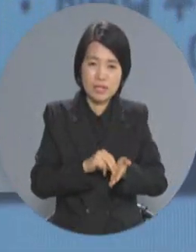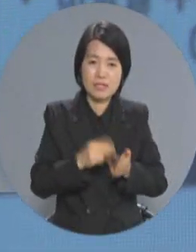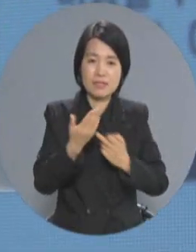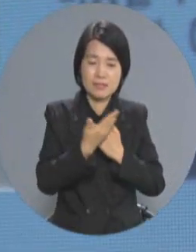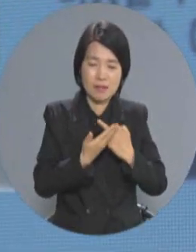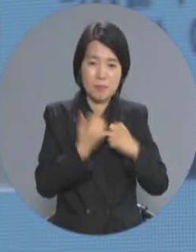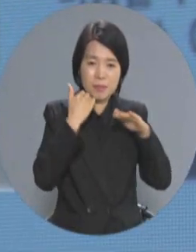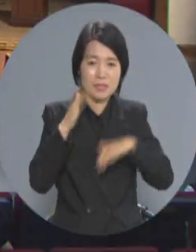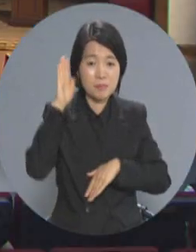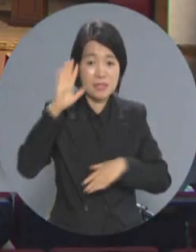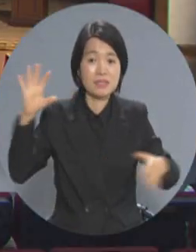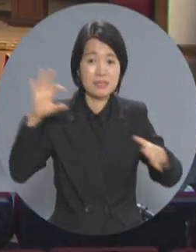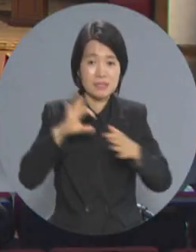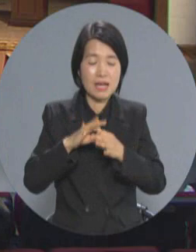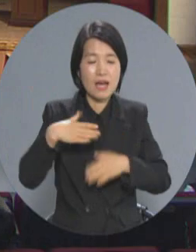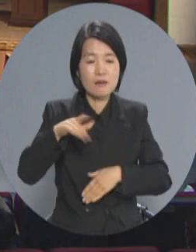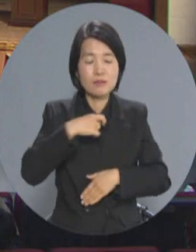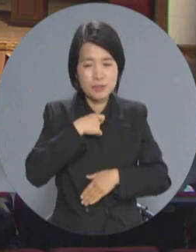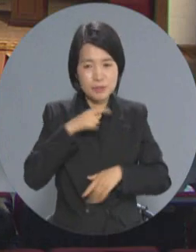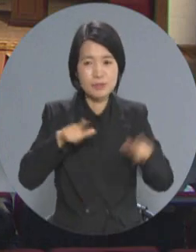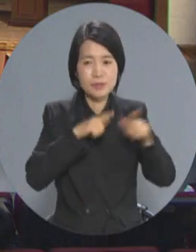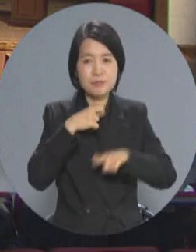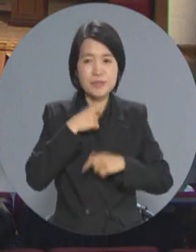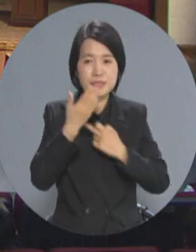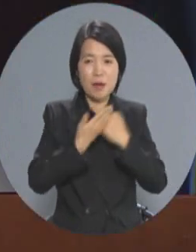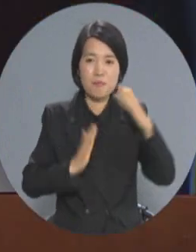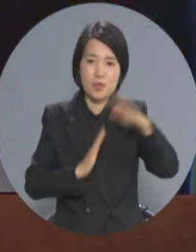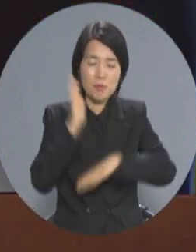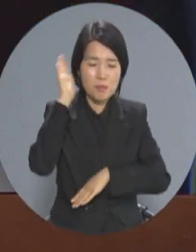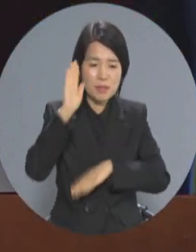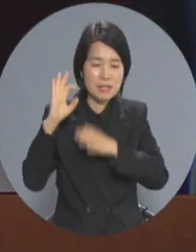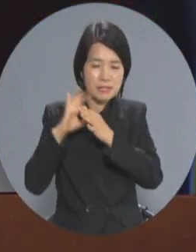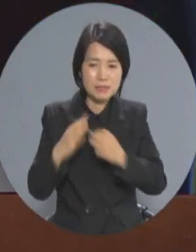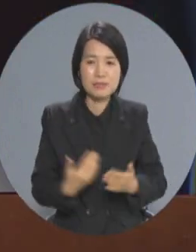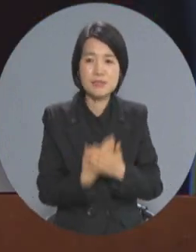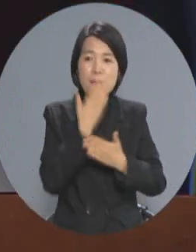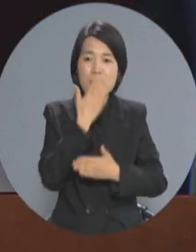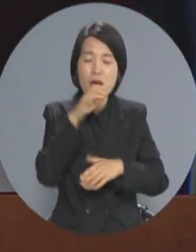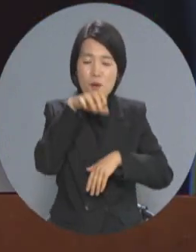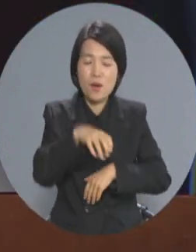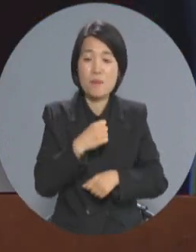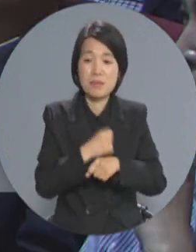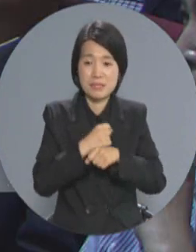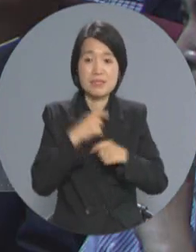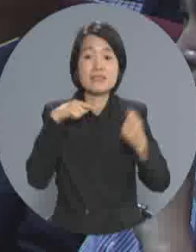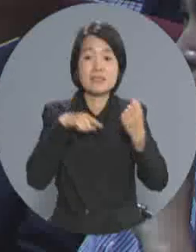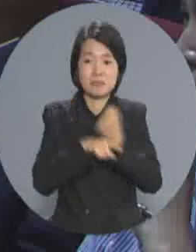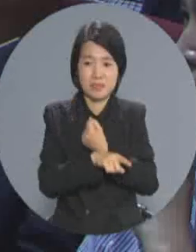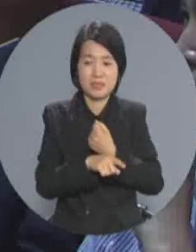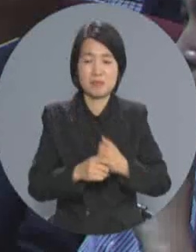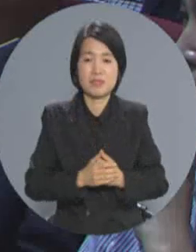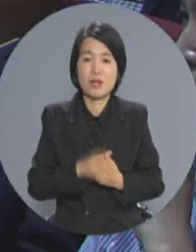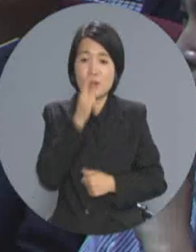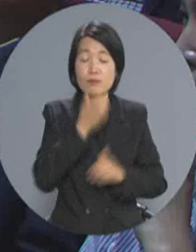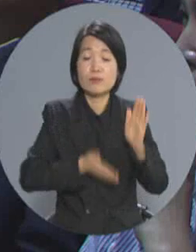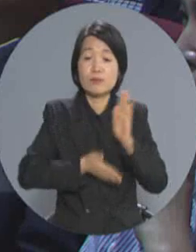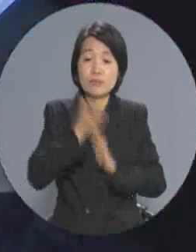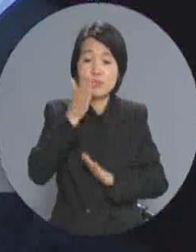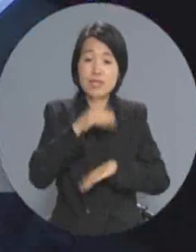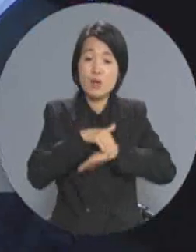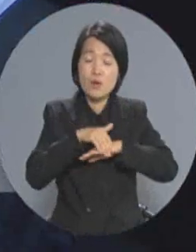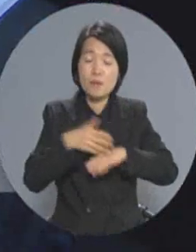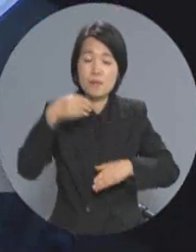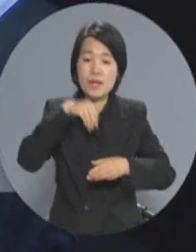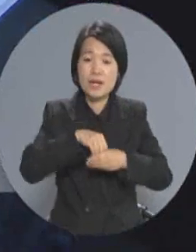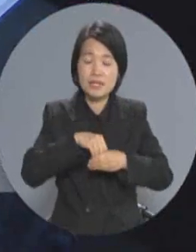미래를 잇다. 가고 살고 싶은 섬을 넘어 미래에도 지속 가능한 공간으로 만들겠다는 의미입니다. 여수시는 이런 구상을